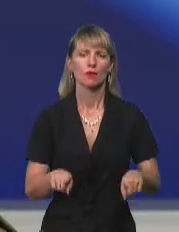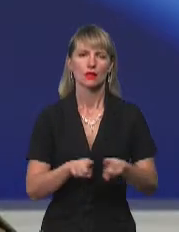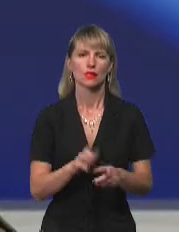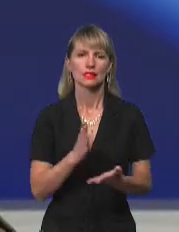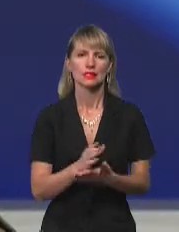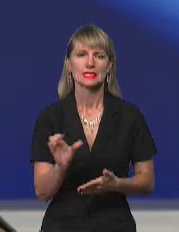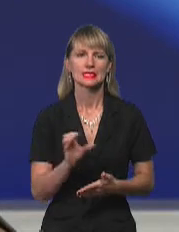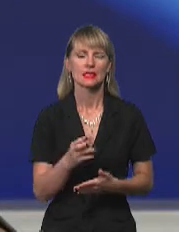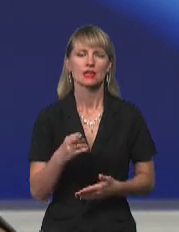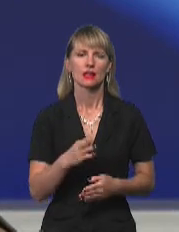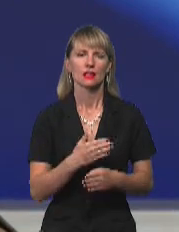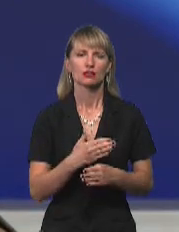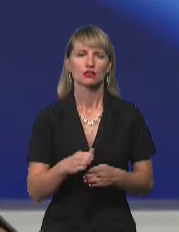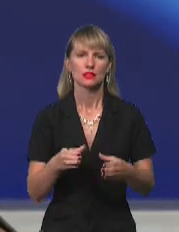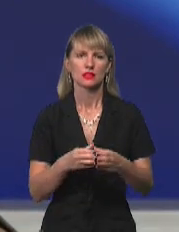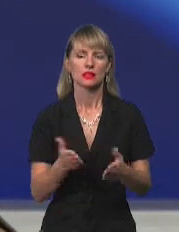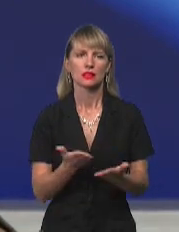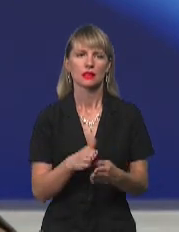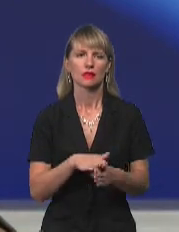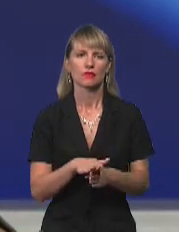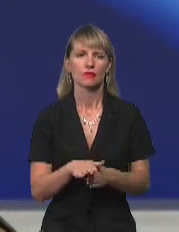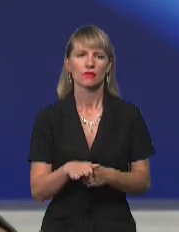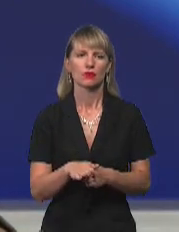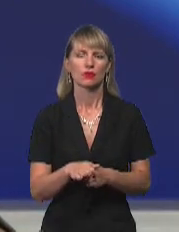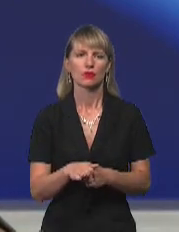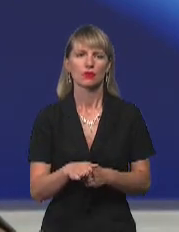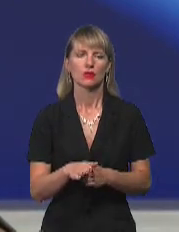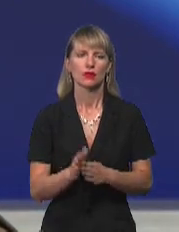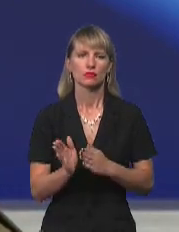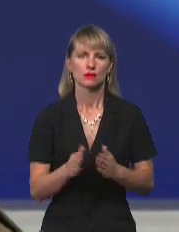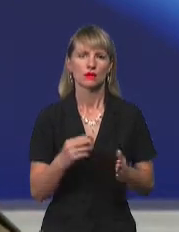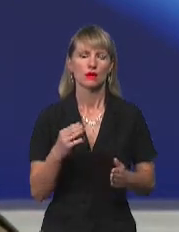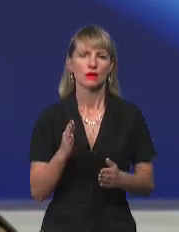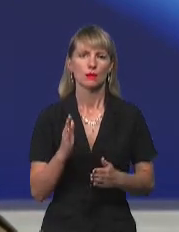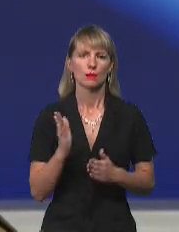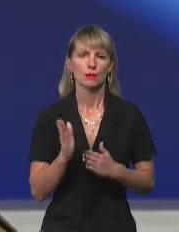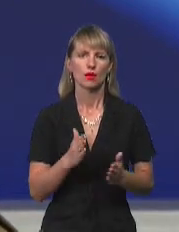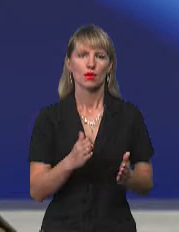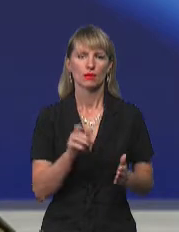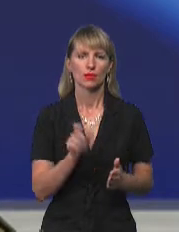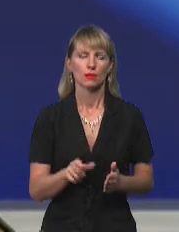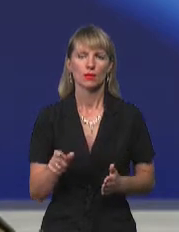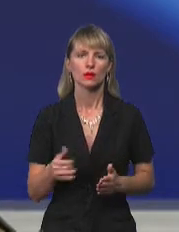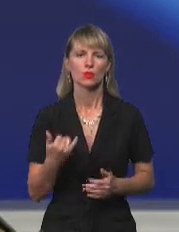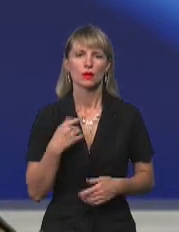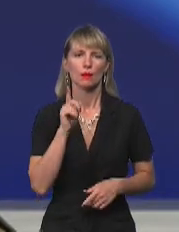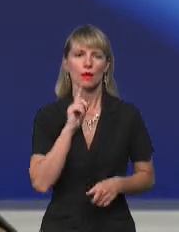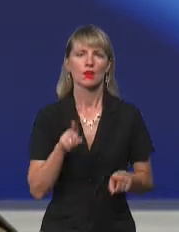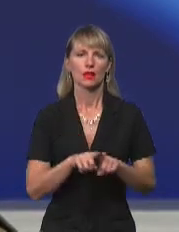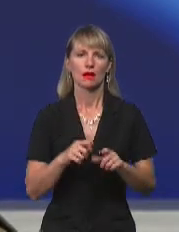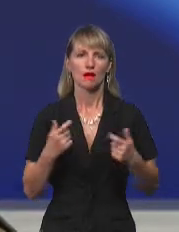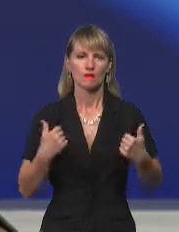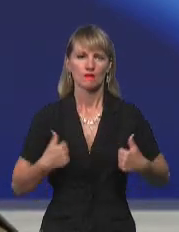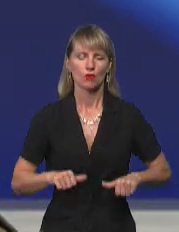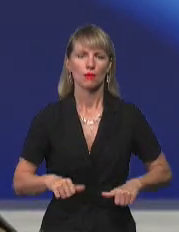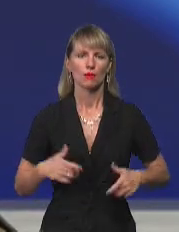Це для частин, саме які виконують завдання з охорони громадського порядку. У нас в Запоріжжі поки що ми несемо службу ось в такій формі. Але це зміниться